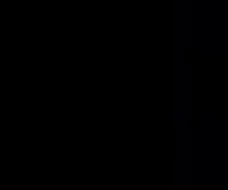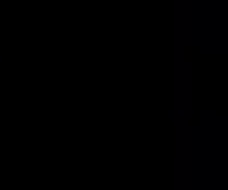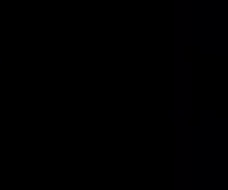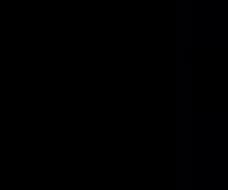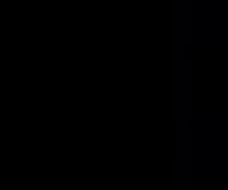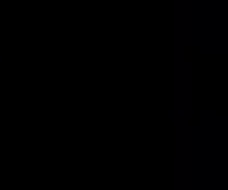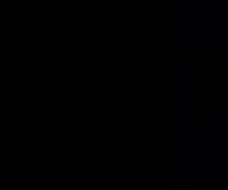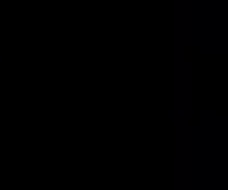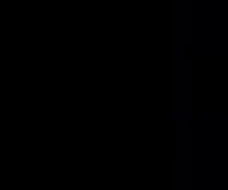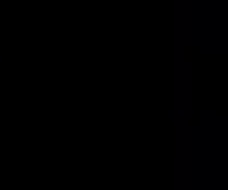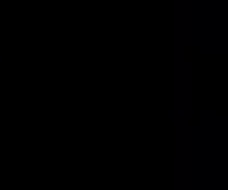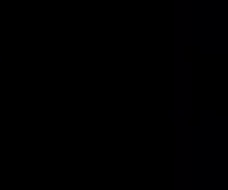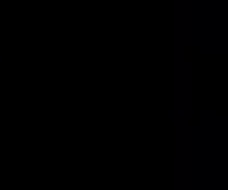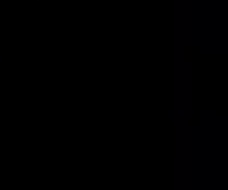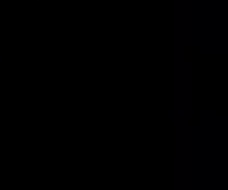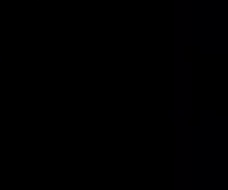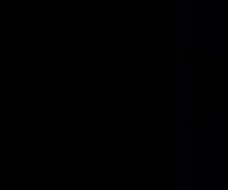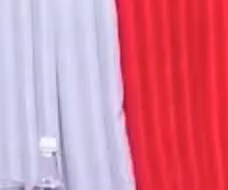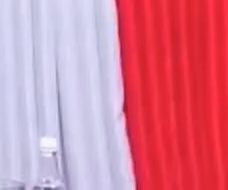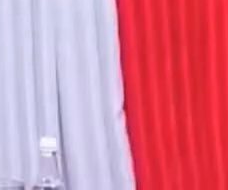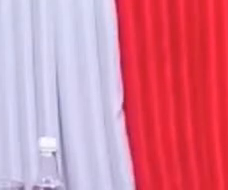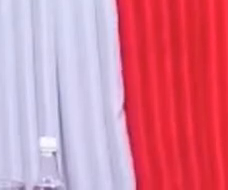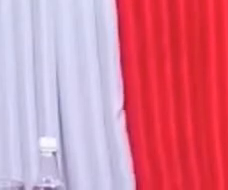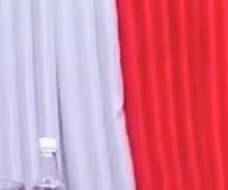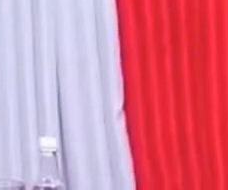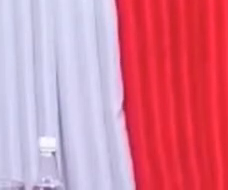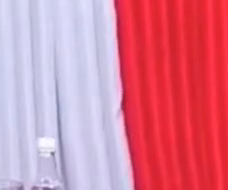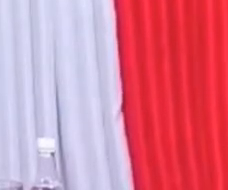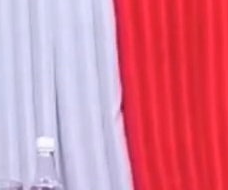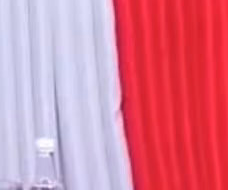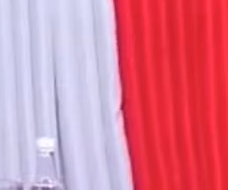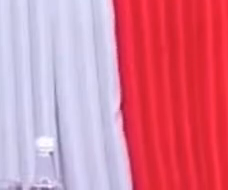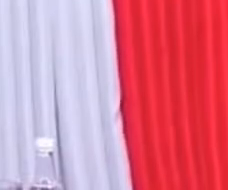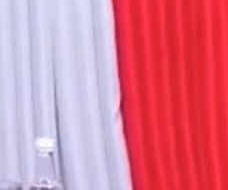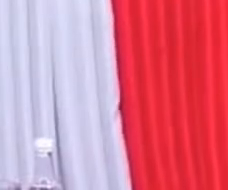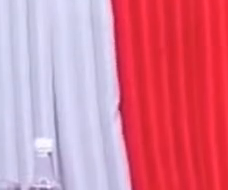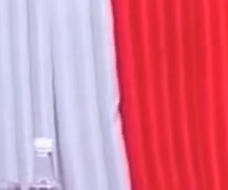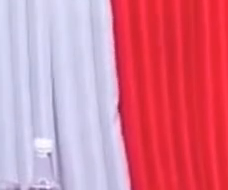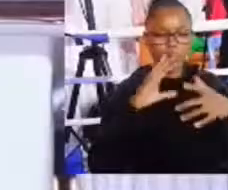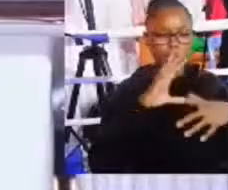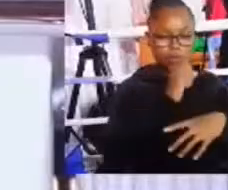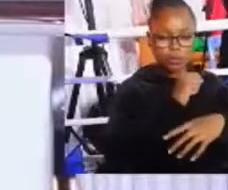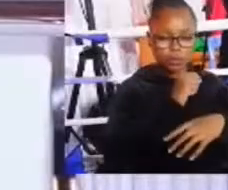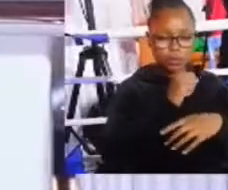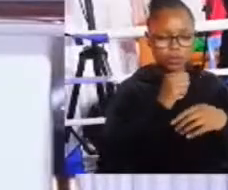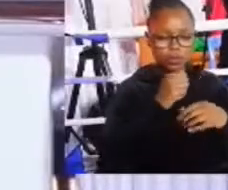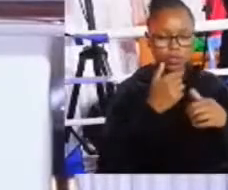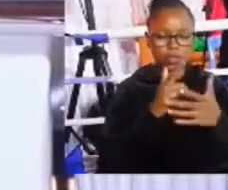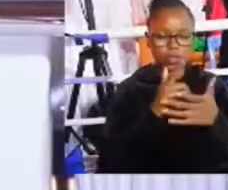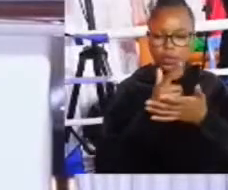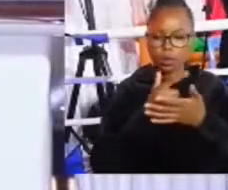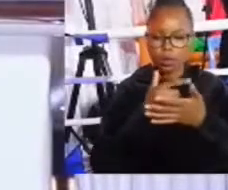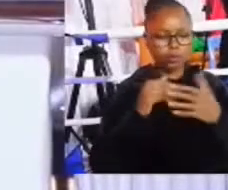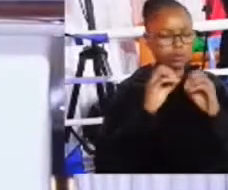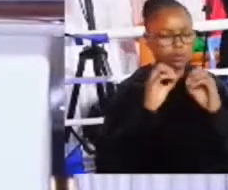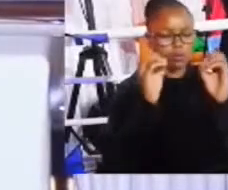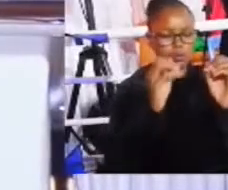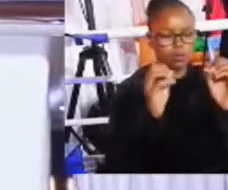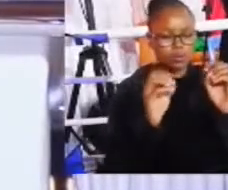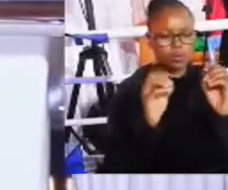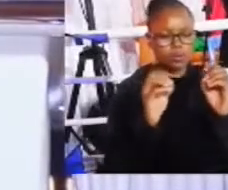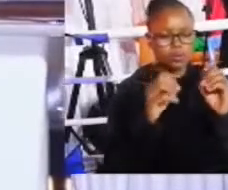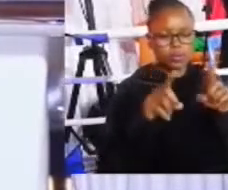Marurui. Nikuwa kuina igogona inenere ya mandiri prayers. Nithia uharere ilio nedu gatashia gai Bishop John Githire na